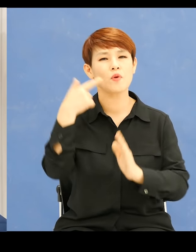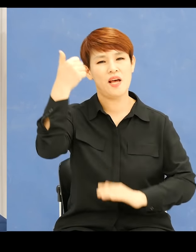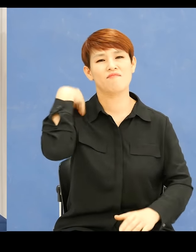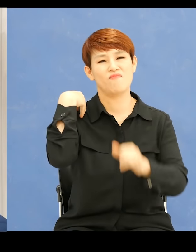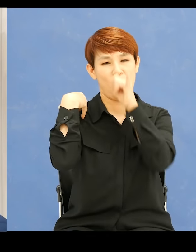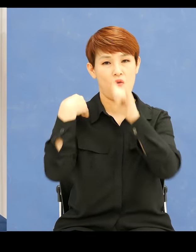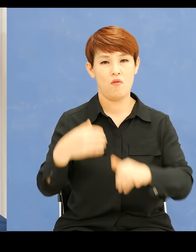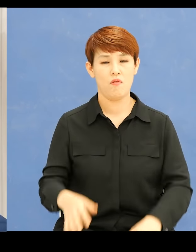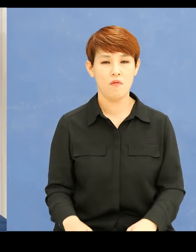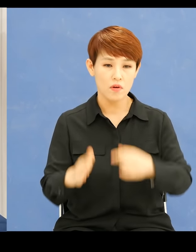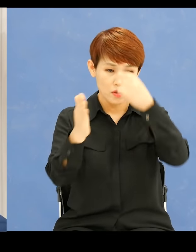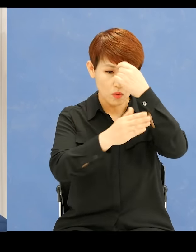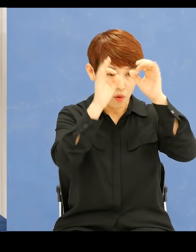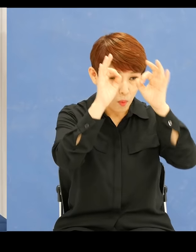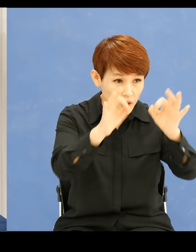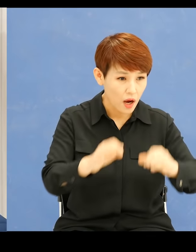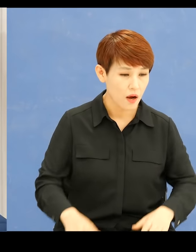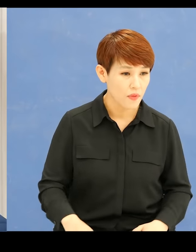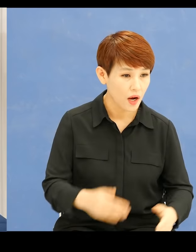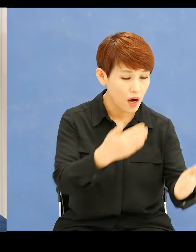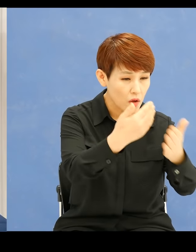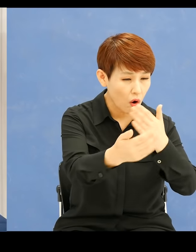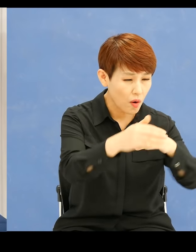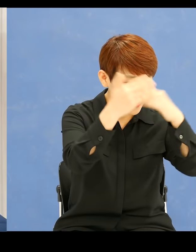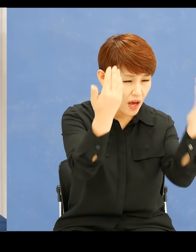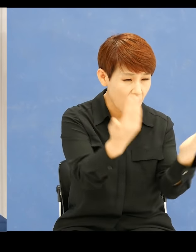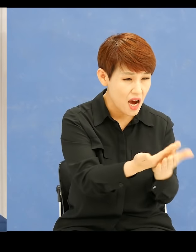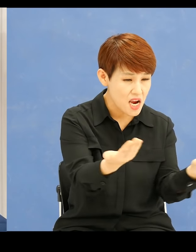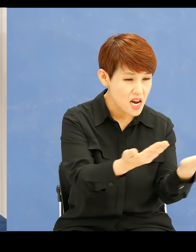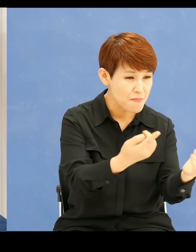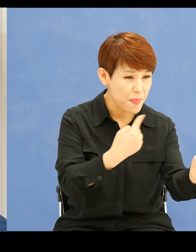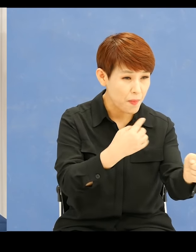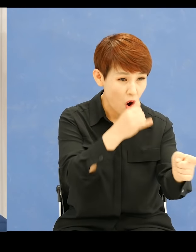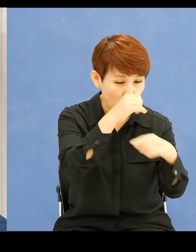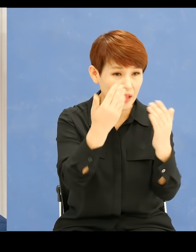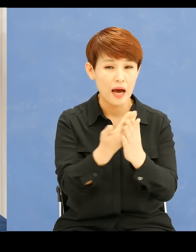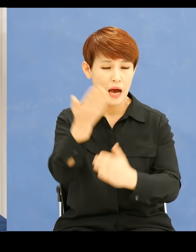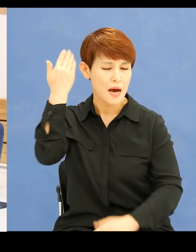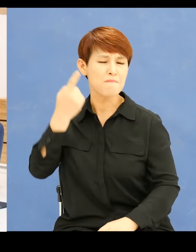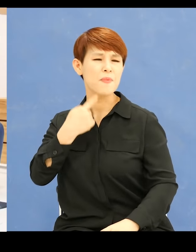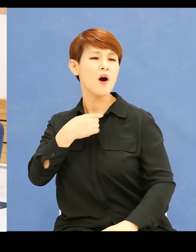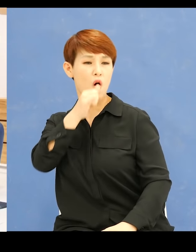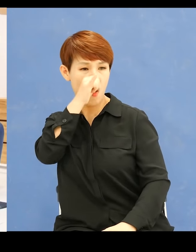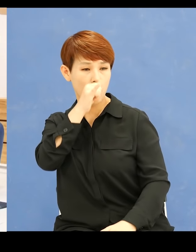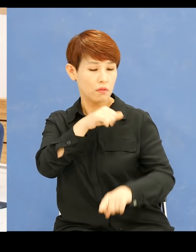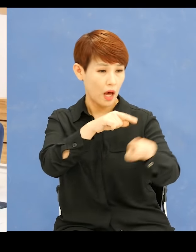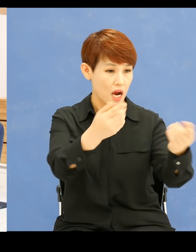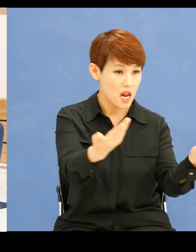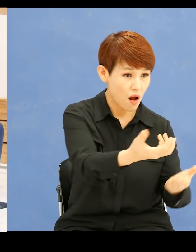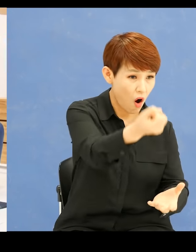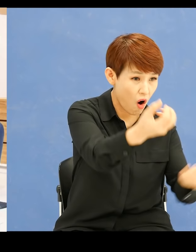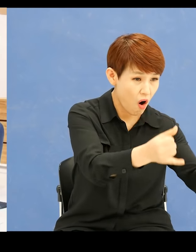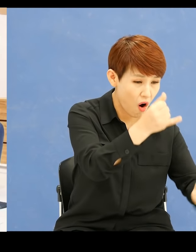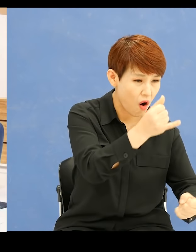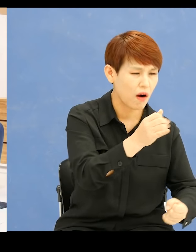네. 깜짝 놀랐어요. 제가 경험한 모든 직업을 이분들이 다 하고 계시더라고요. 그렇죠.